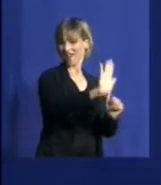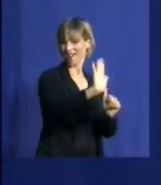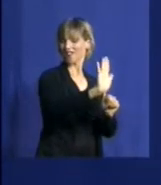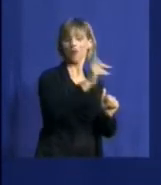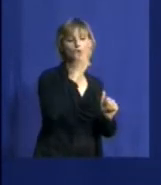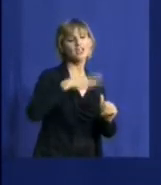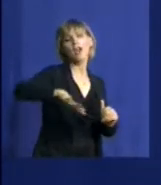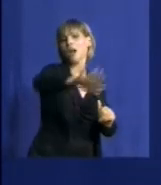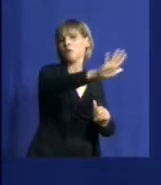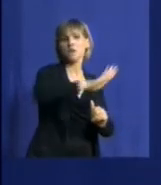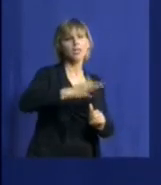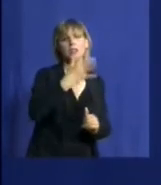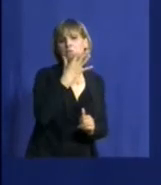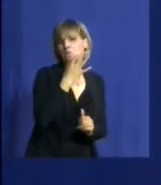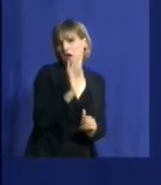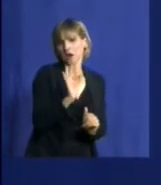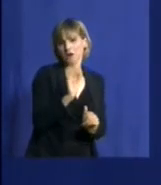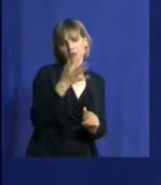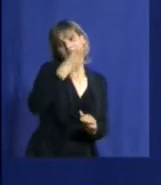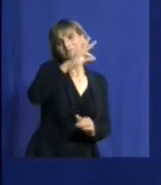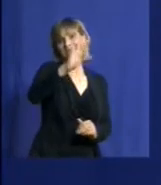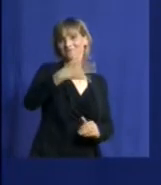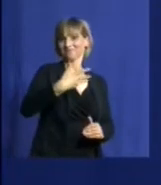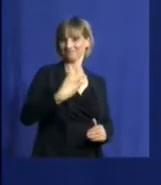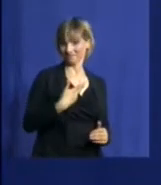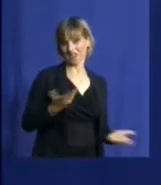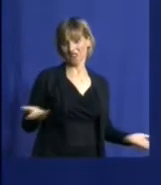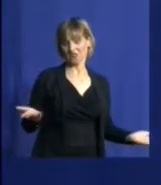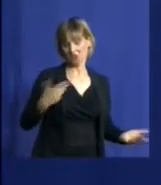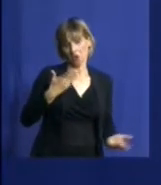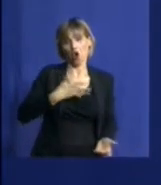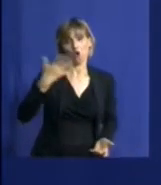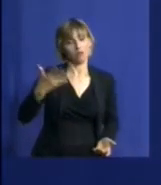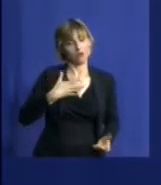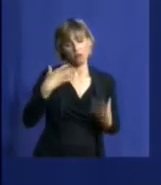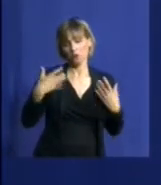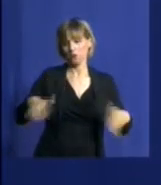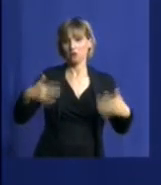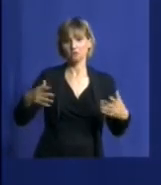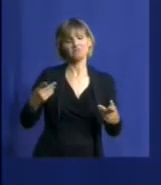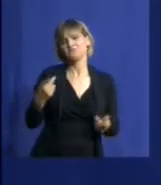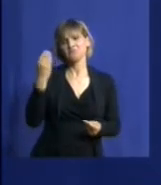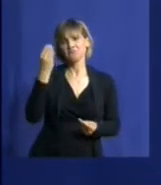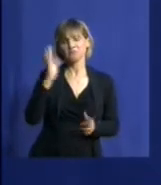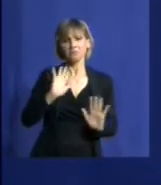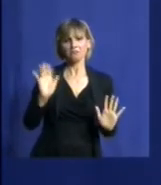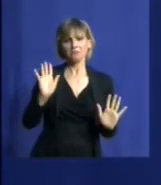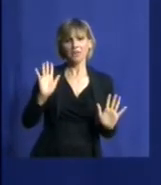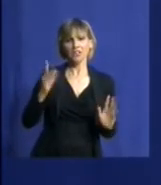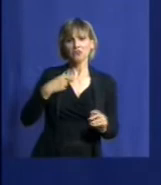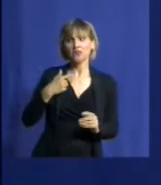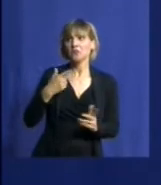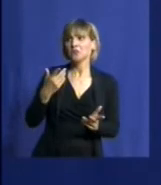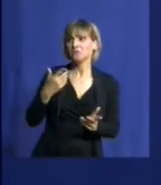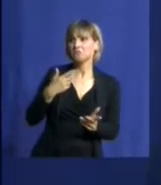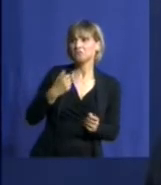ambiente veramente da privilegiata e sono contenta di questo, quindi no, poi non mi sento